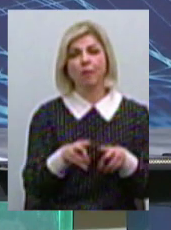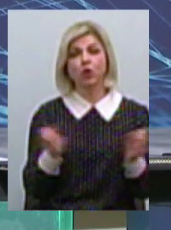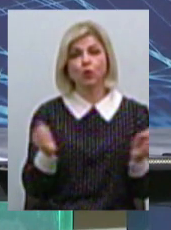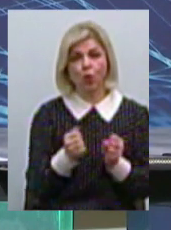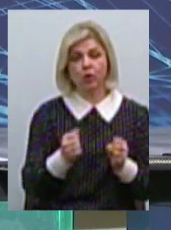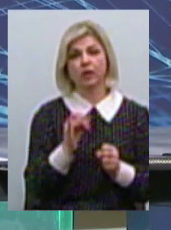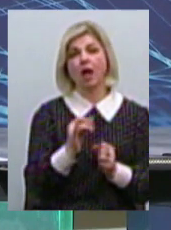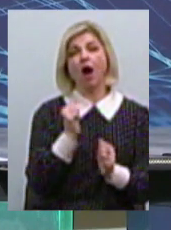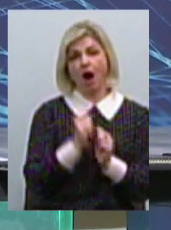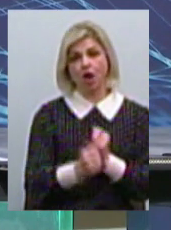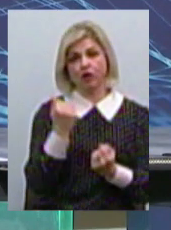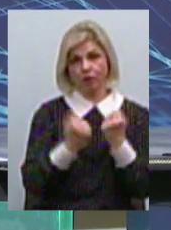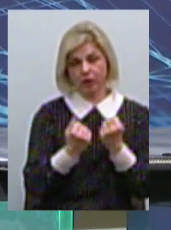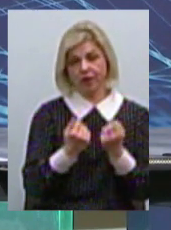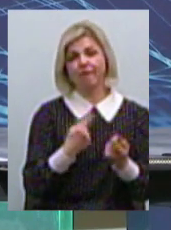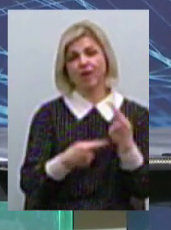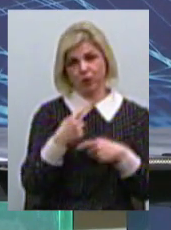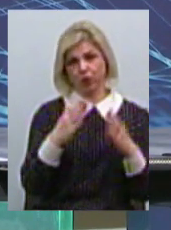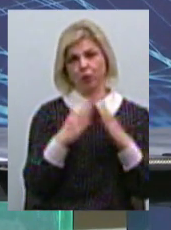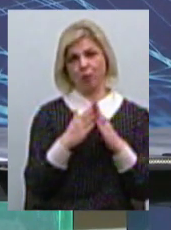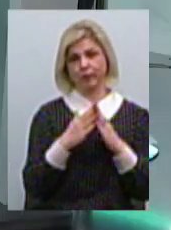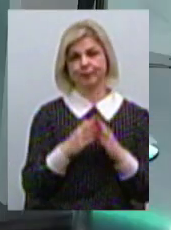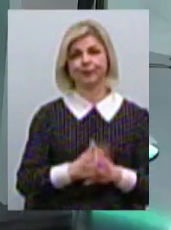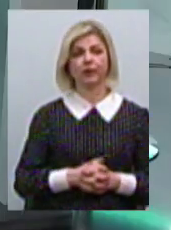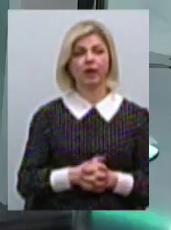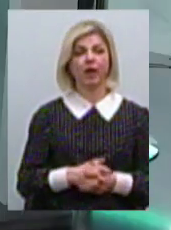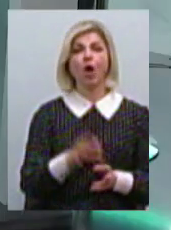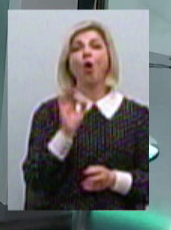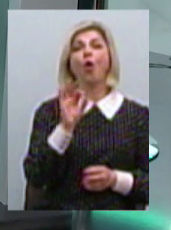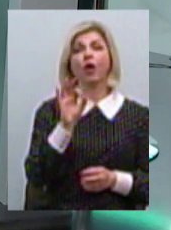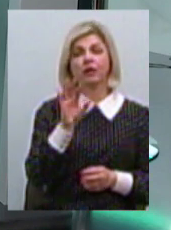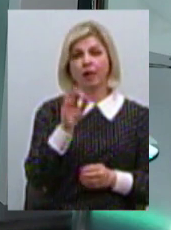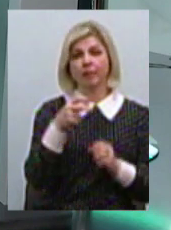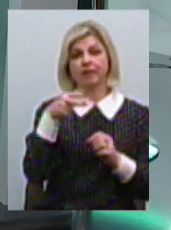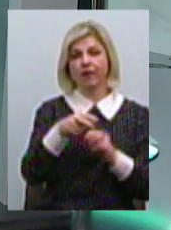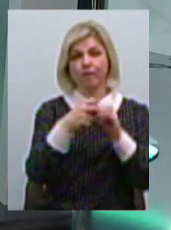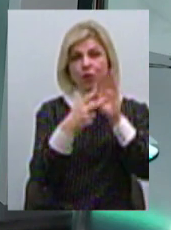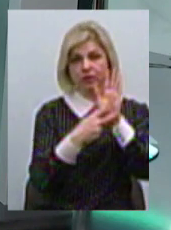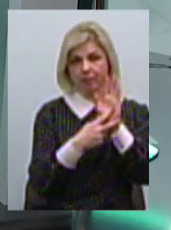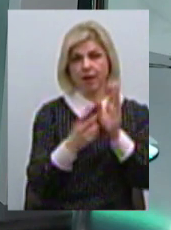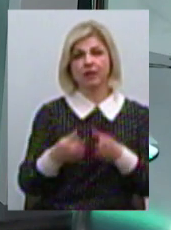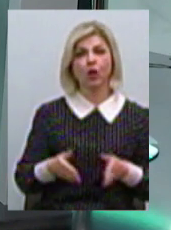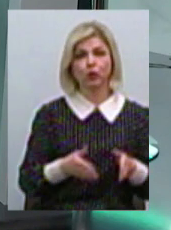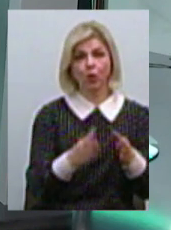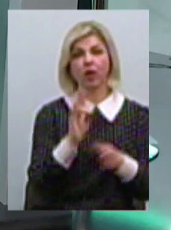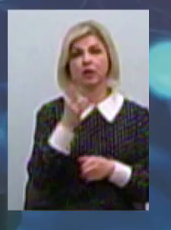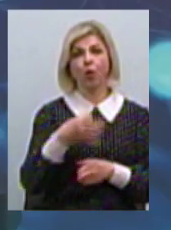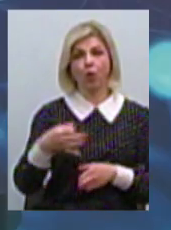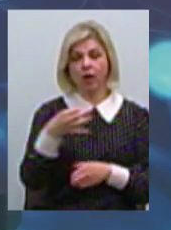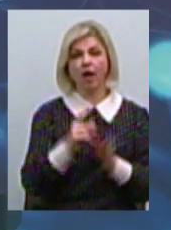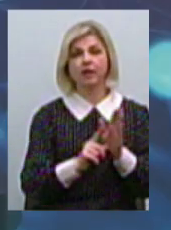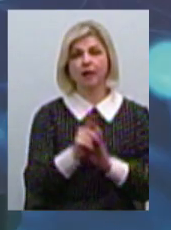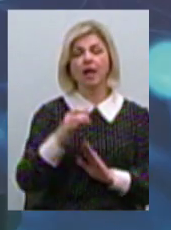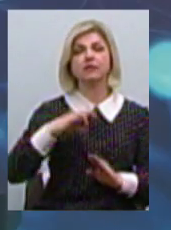водій вернеться додому. До речі, про радари. Так. В жовтні 2018 року на дорогах Миколаївщини почали